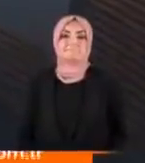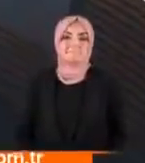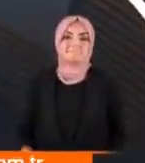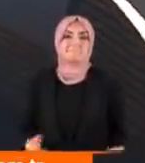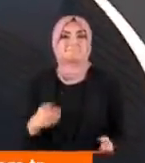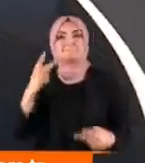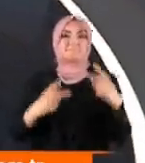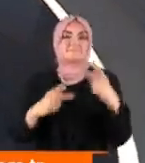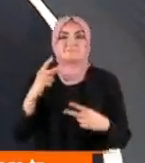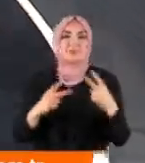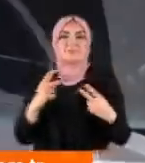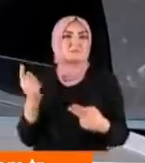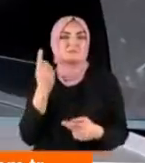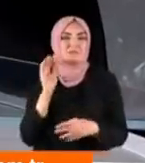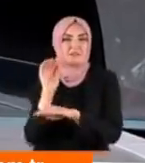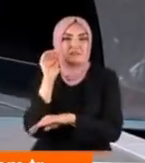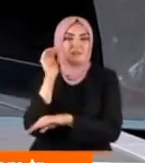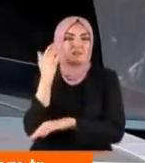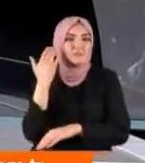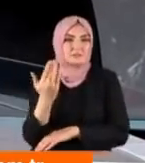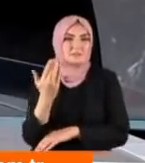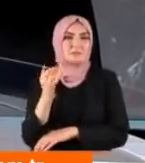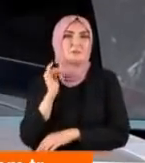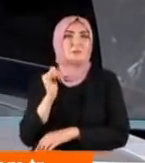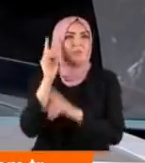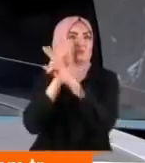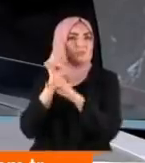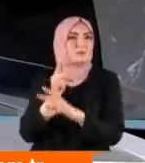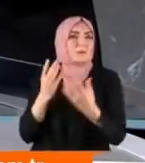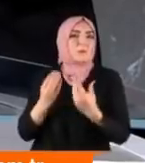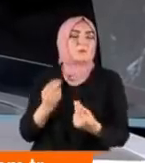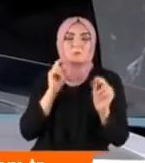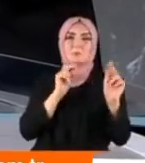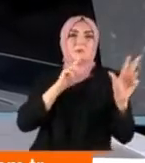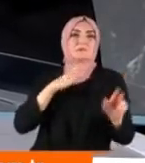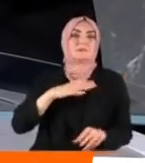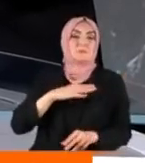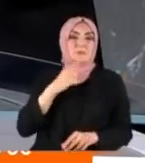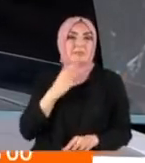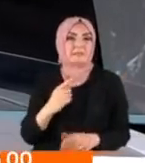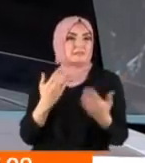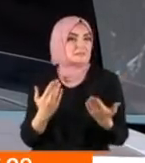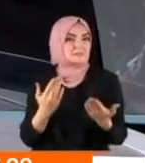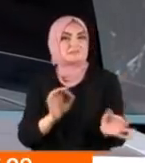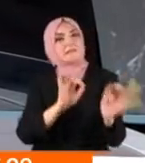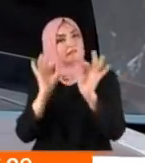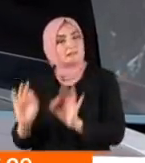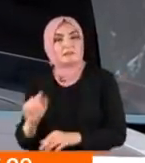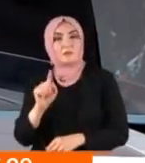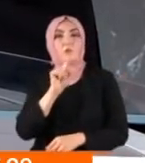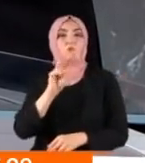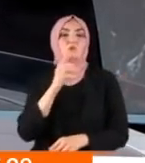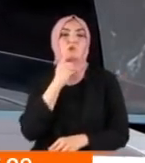Bazen öyle şeyler yaşarız ki kabus olmasını dileriz, bir an evvel de uyanmak isteriz. 13 yaşındaki Mert ve ailesi de öyle bir kabusun içinde buldu